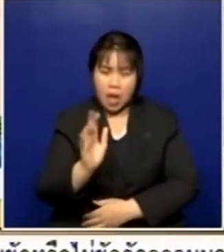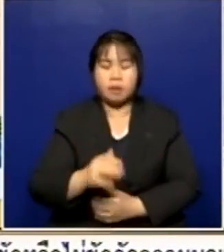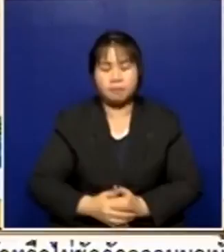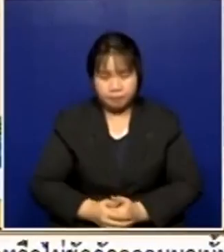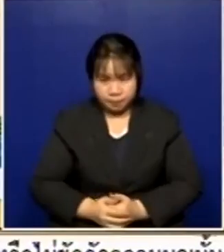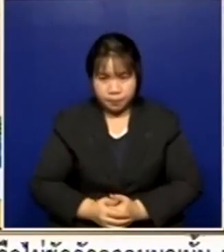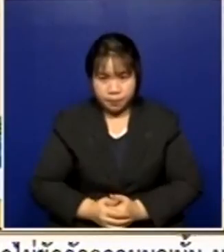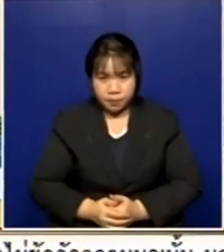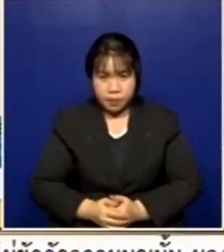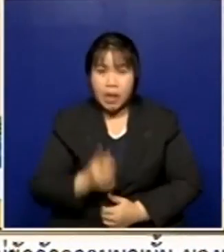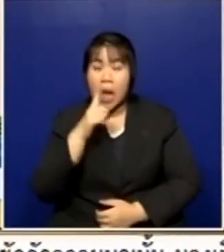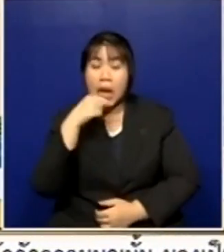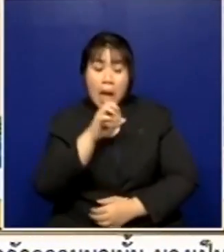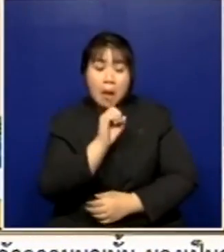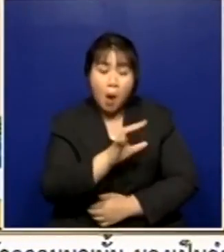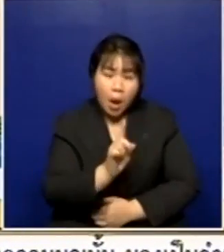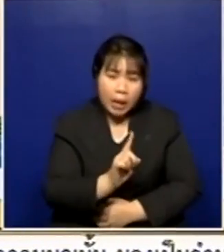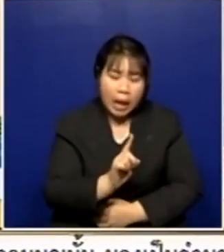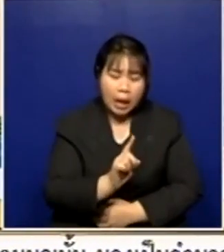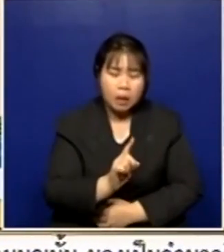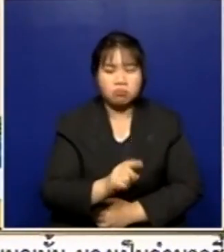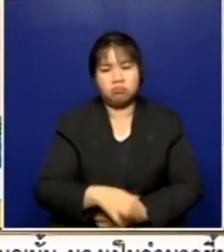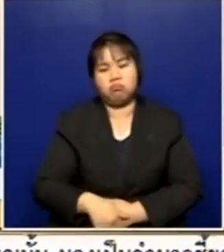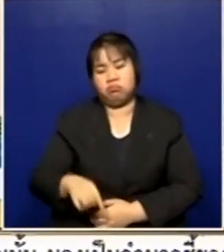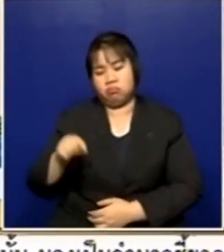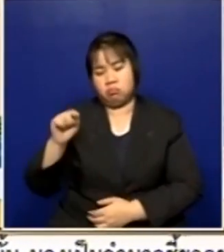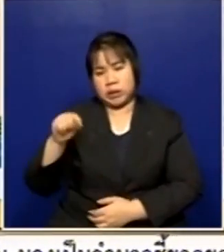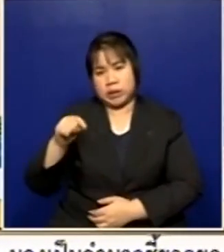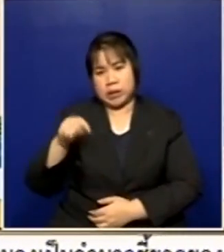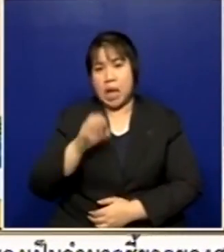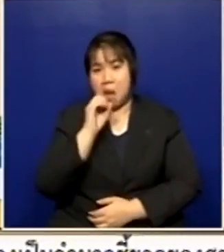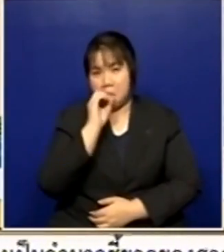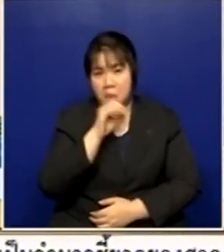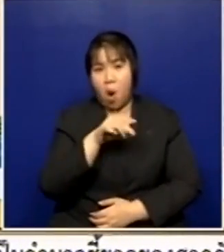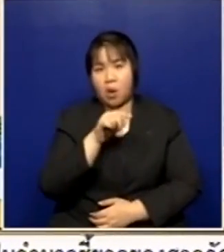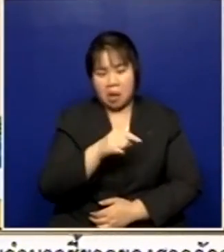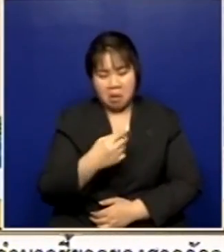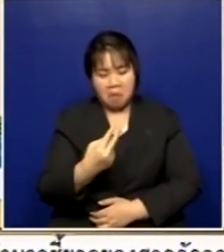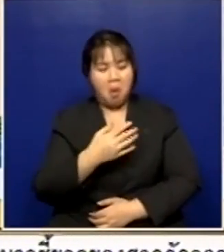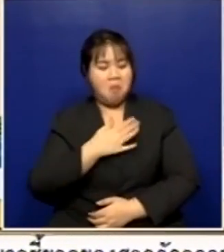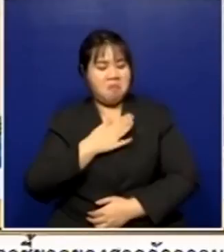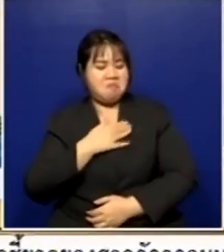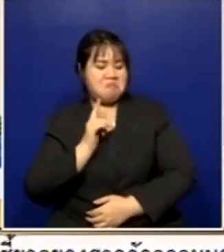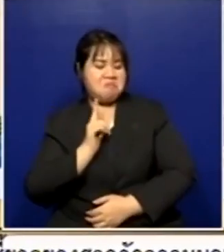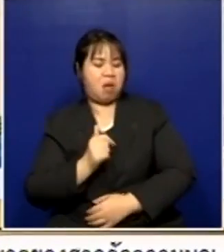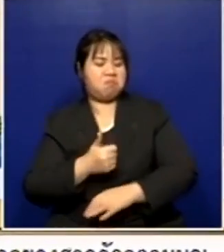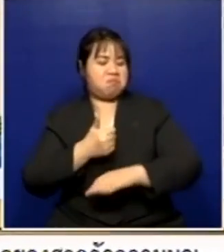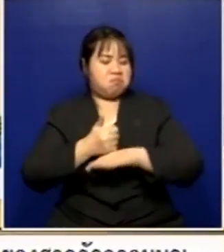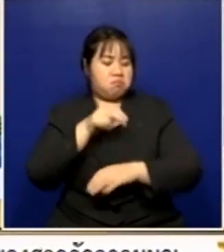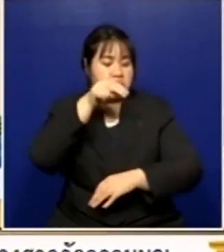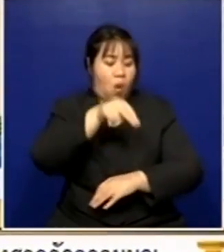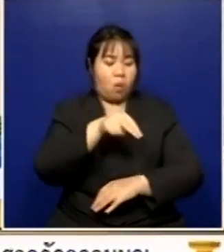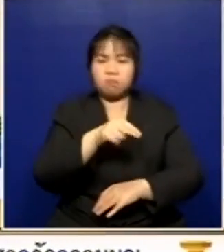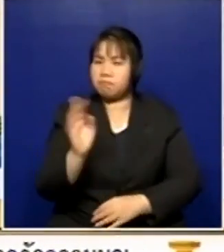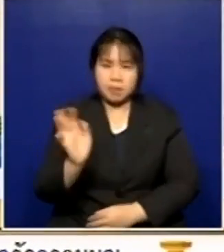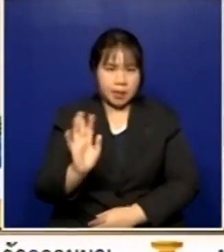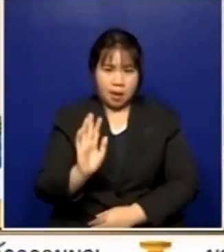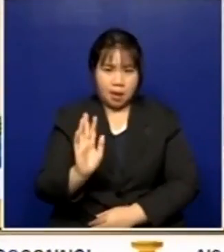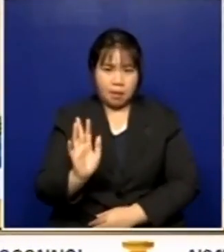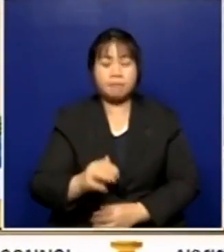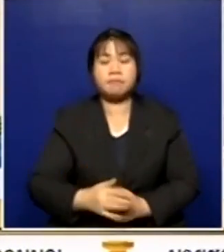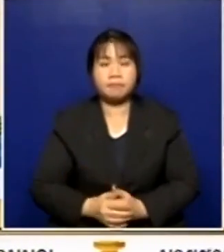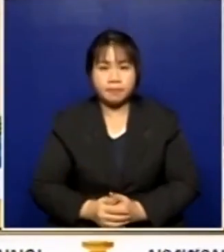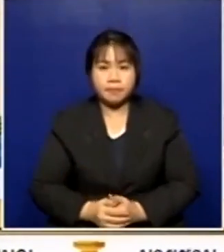เป็นใครแสดงว่าคนที่บ่าวนางตัวเองว่าใหญ่กว่าต่อไปการ